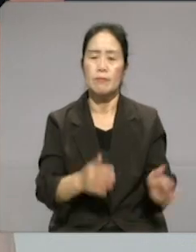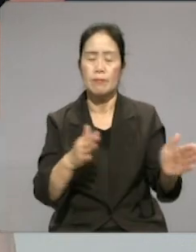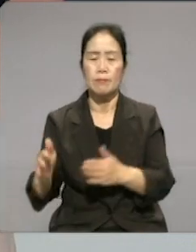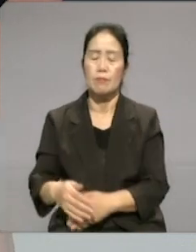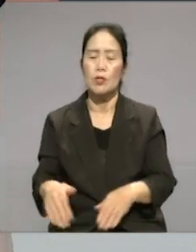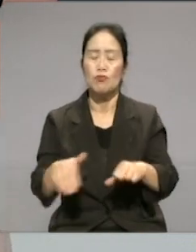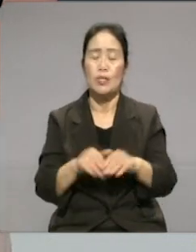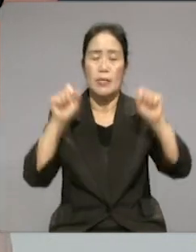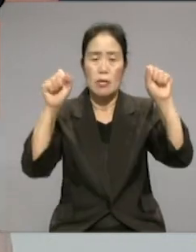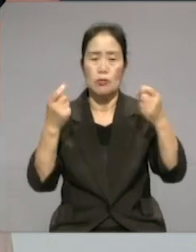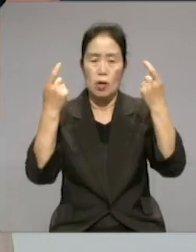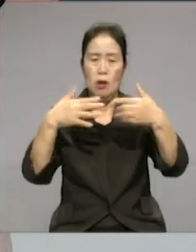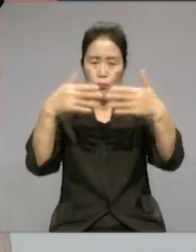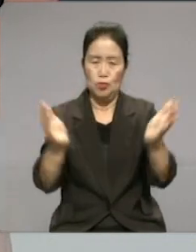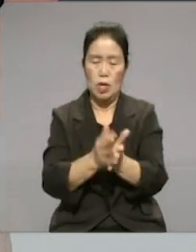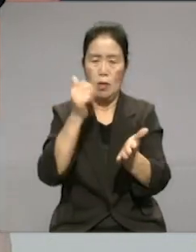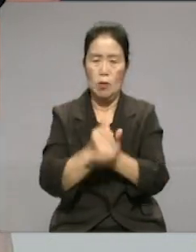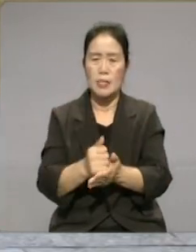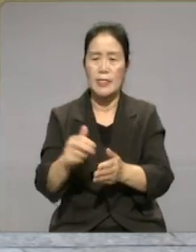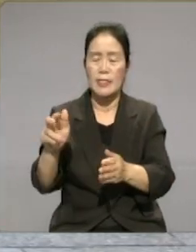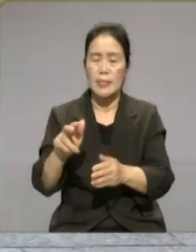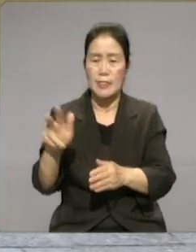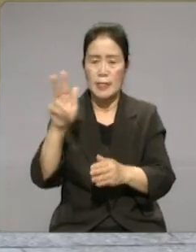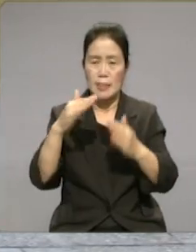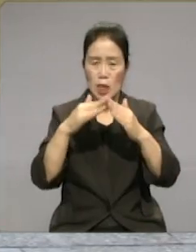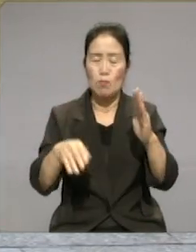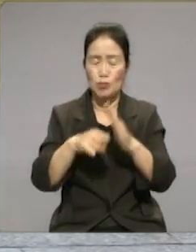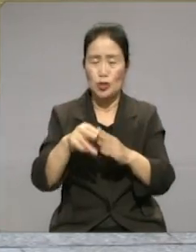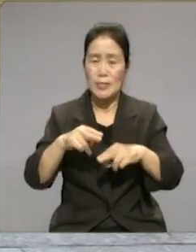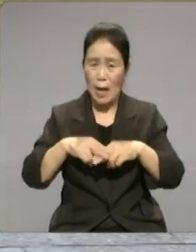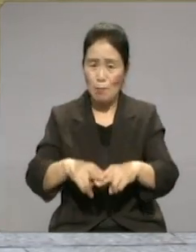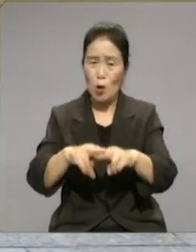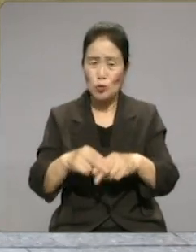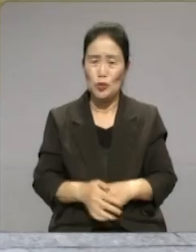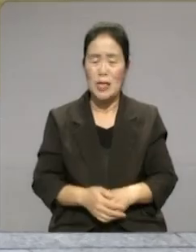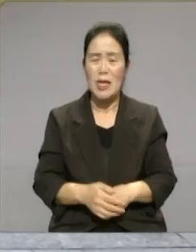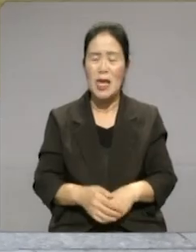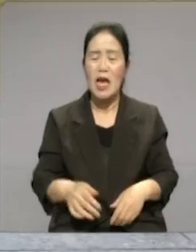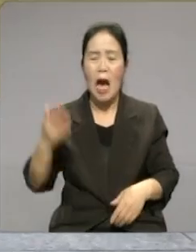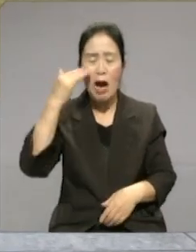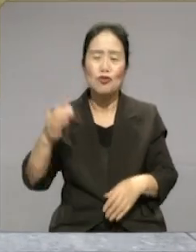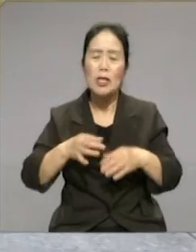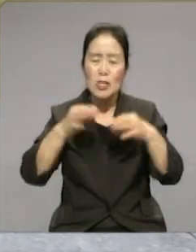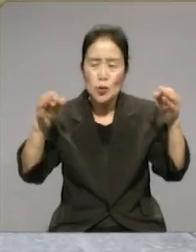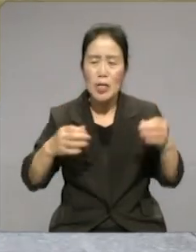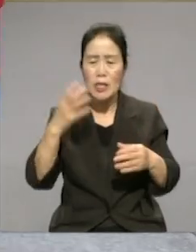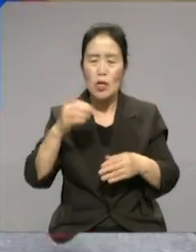유인촌 문화체육 관광부 장관은 전북 남원시를 판소리나 소리꾼들의 성지로 만들면 좋겠다고